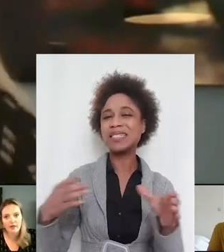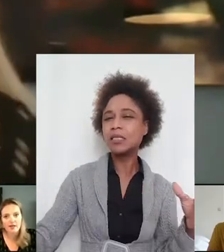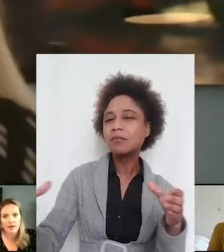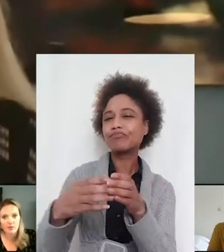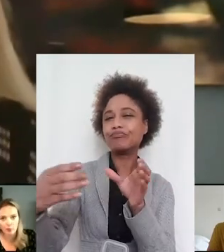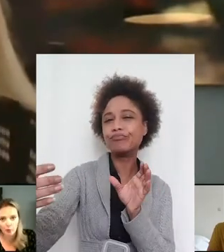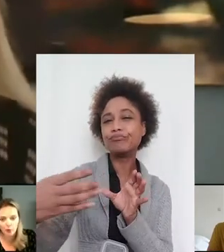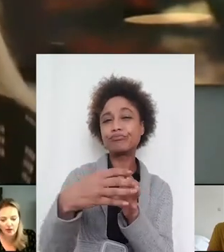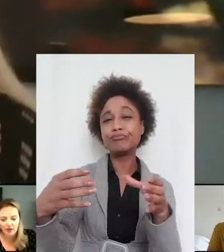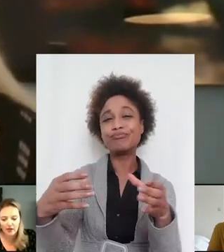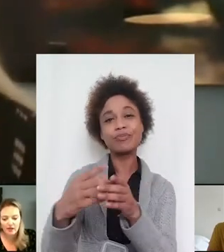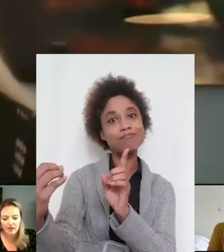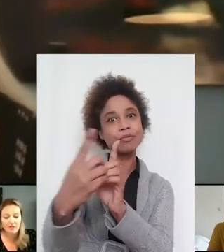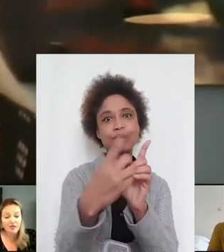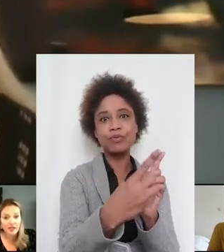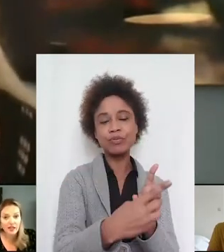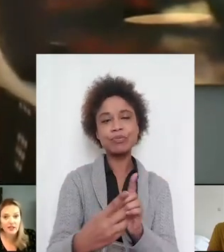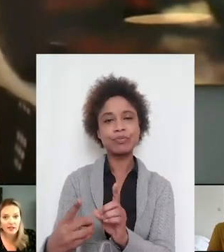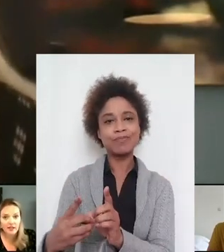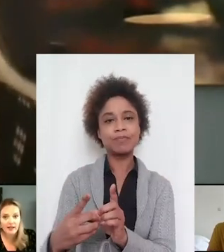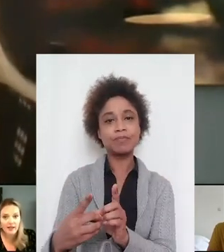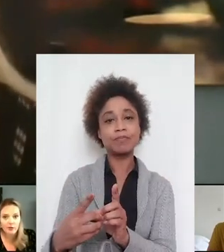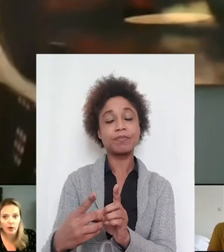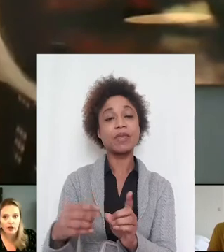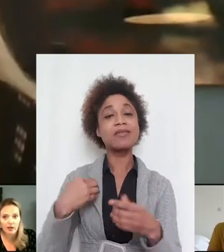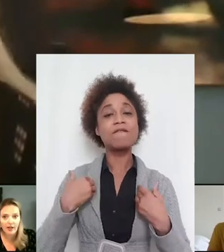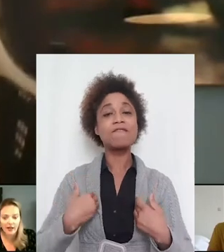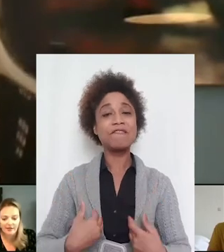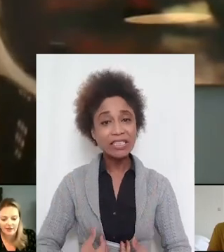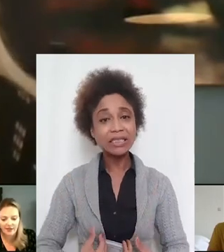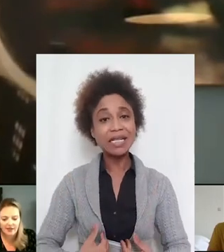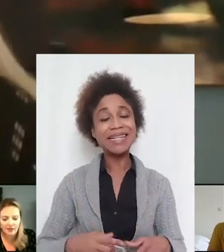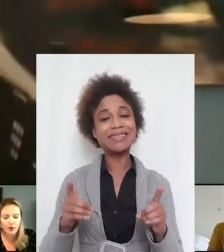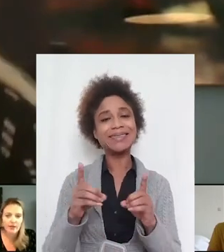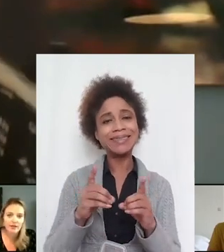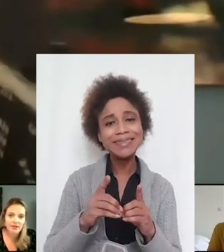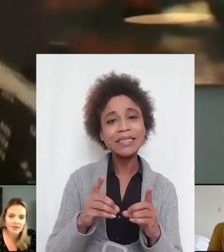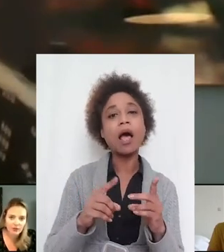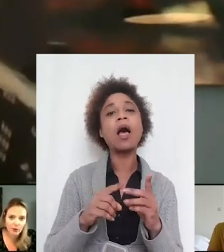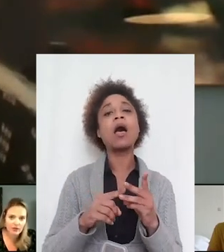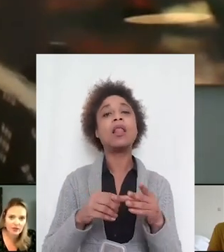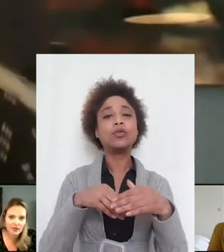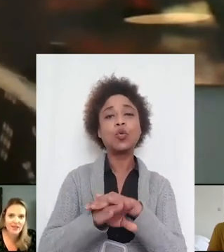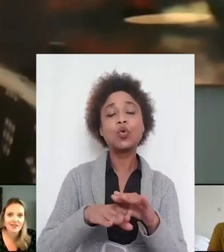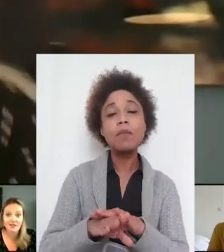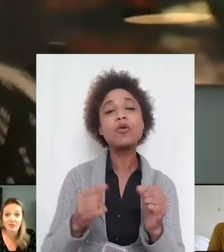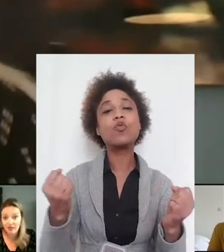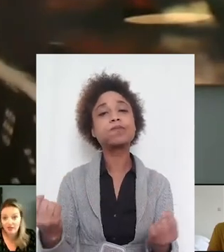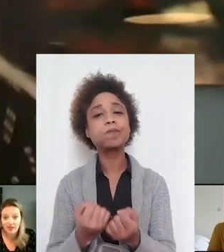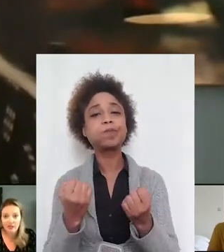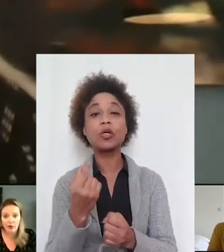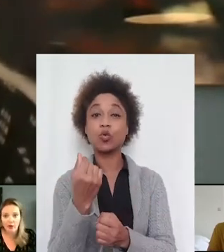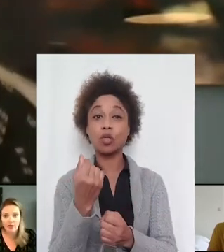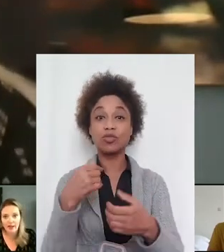elkaar te laten ontmoeten. De fysieke en digitale toegankelijkheid en de organisatorische en